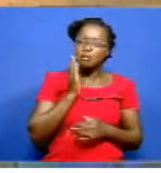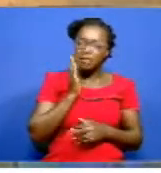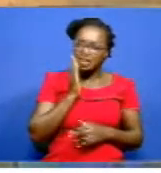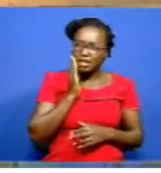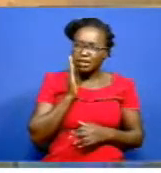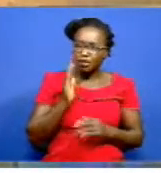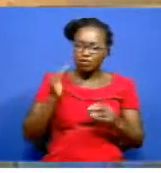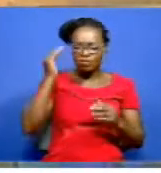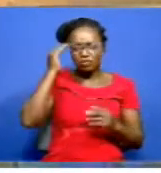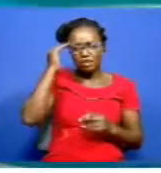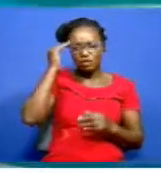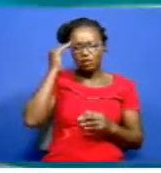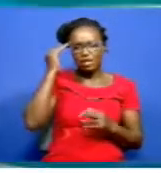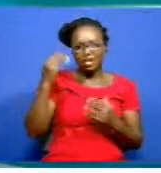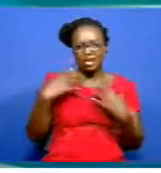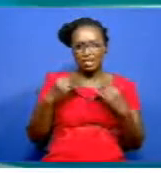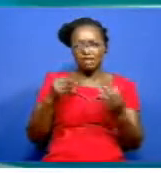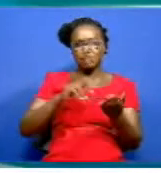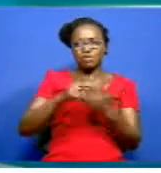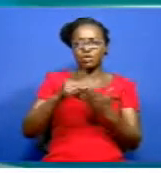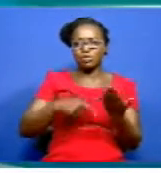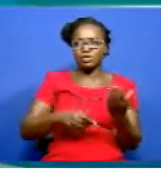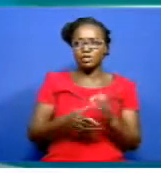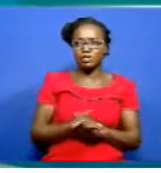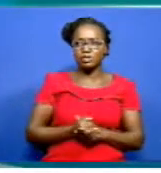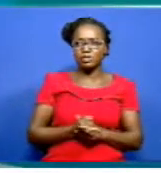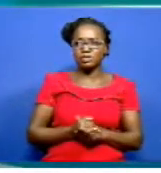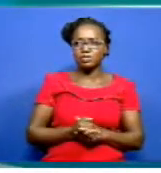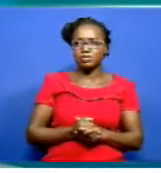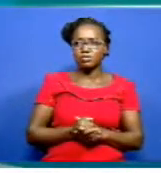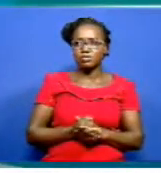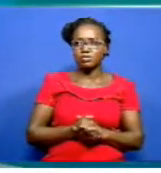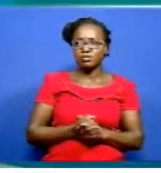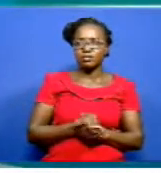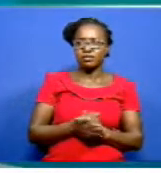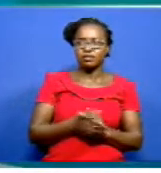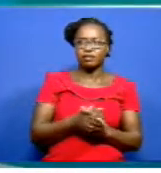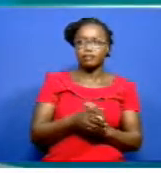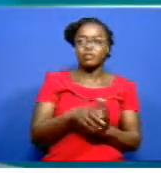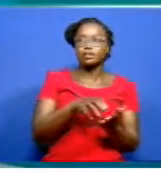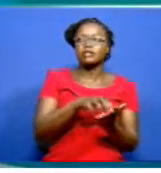haswa? Maternal mental health ni hali ya